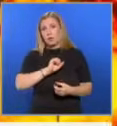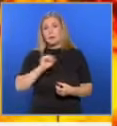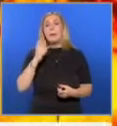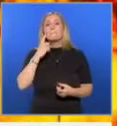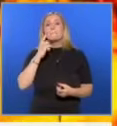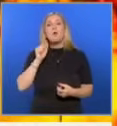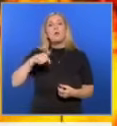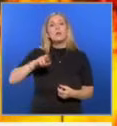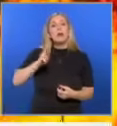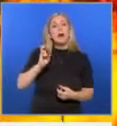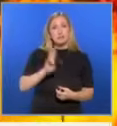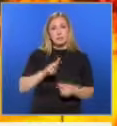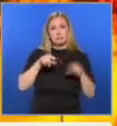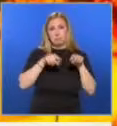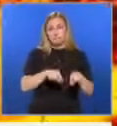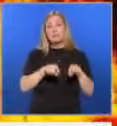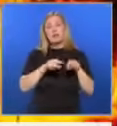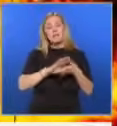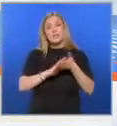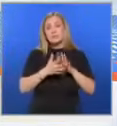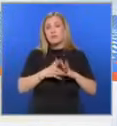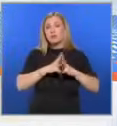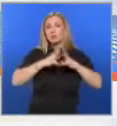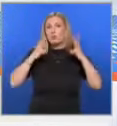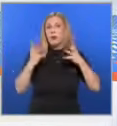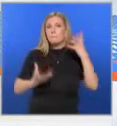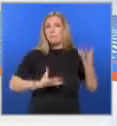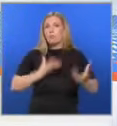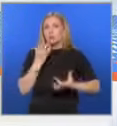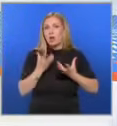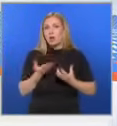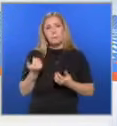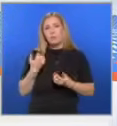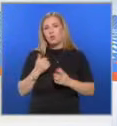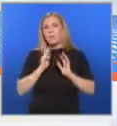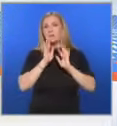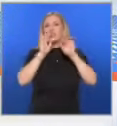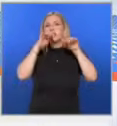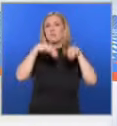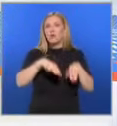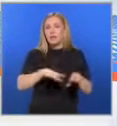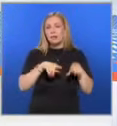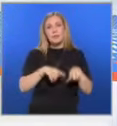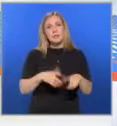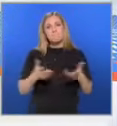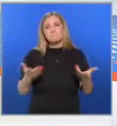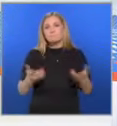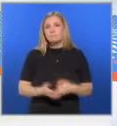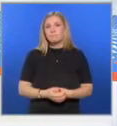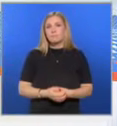Сега трябва да се справят и с голям пожар. Докъде стигна огъня? Каква е ситуацията, Станислава?